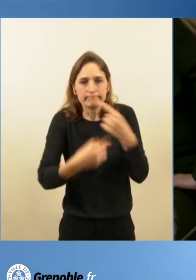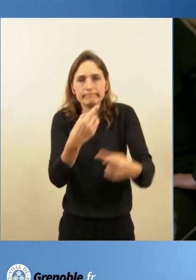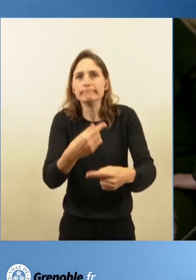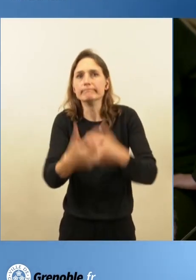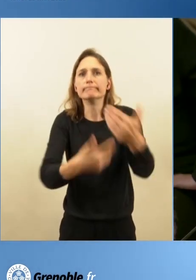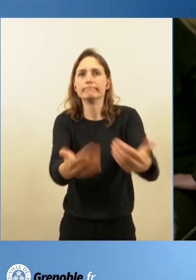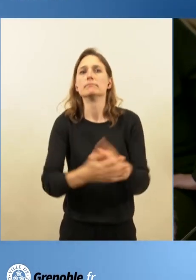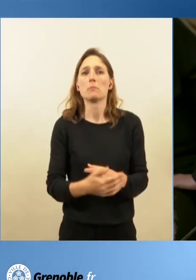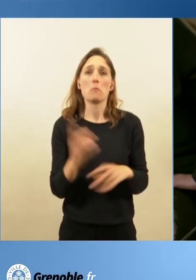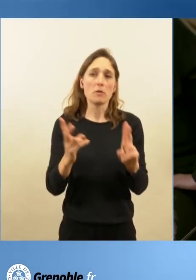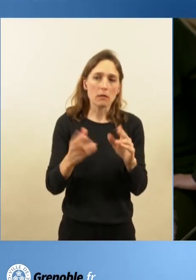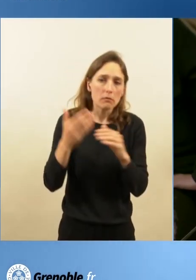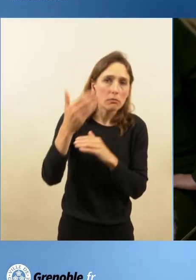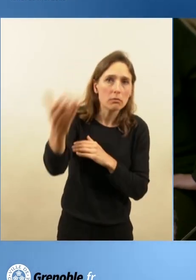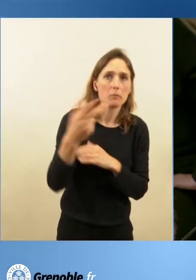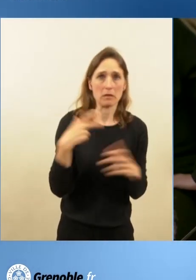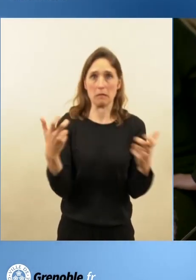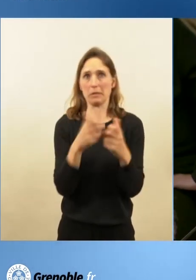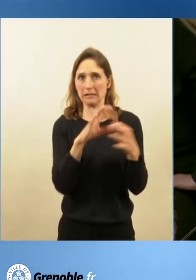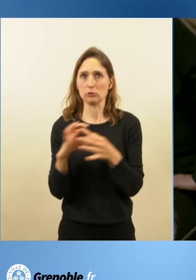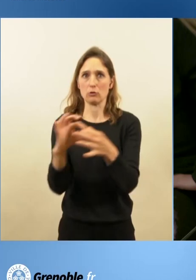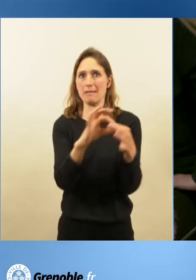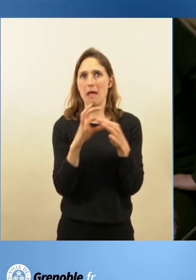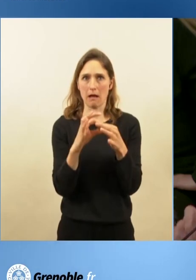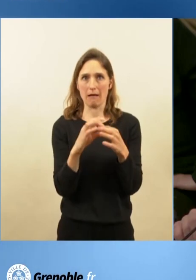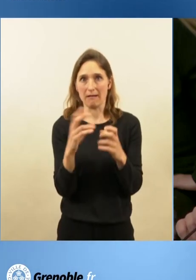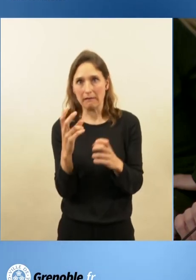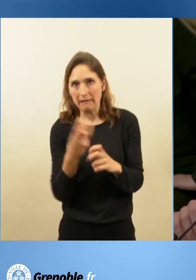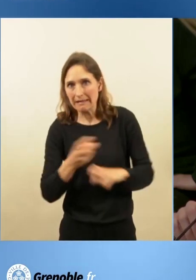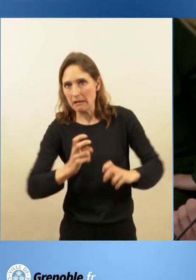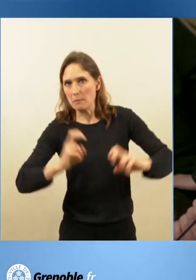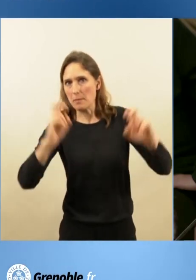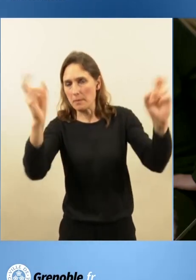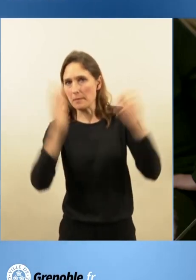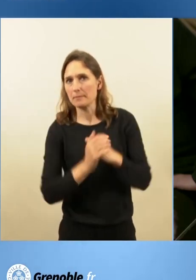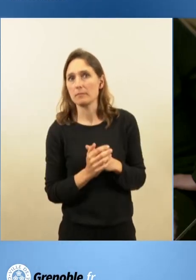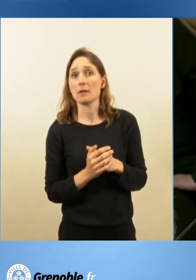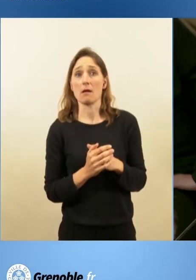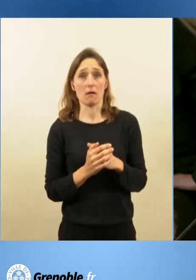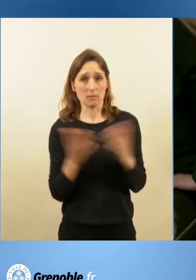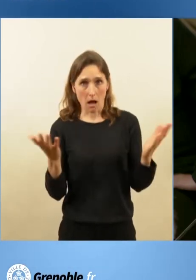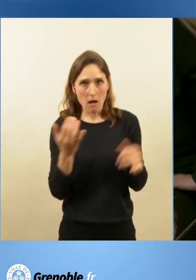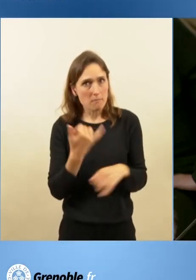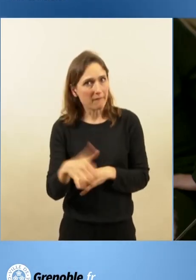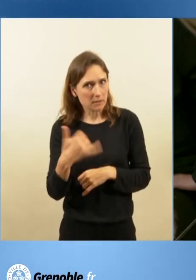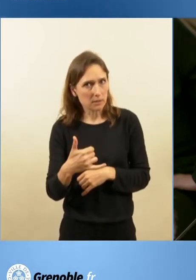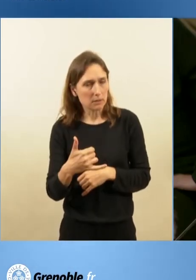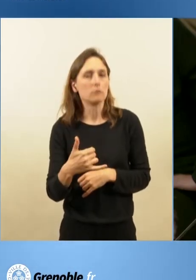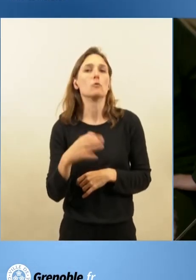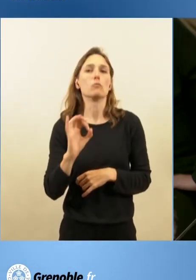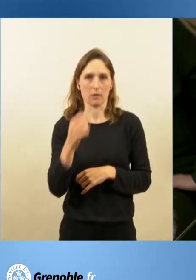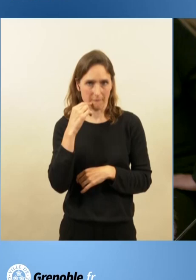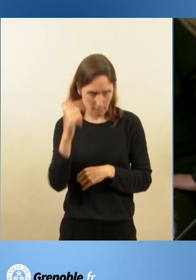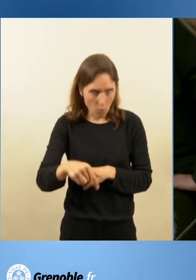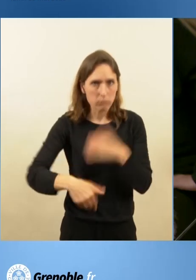tarification solidaire dont le plafond sera revu sensiblement à la hausse il faut aller plus loin oui bref les mesures d'accompagnement sont au